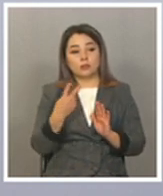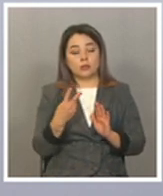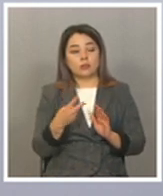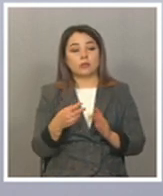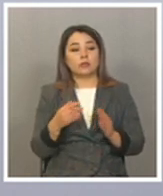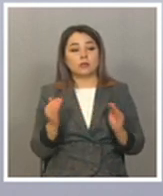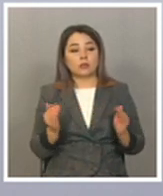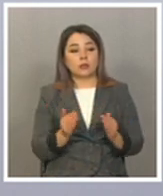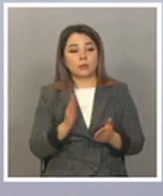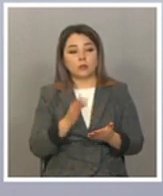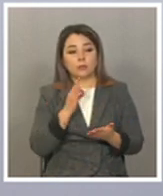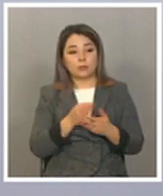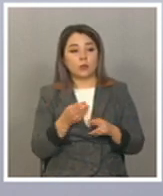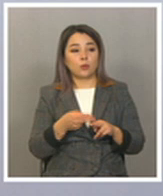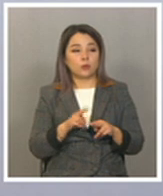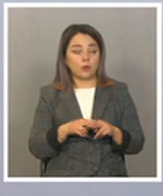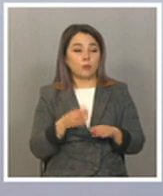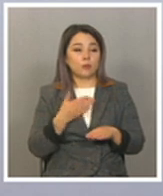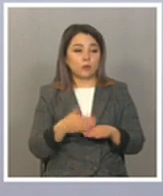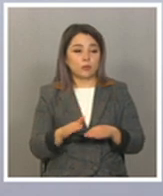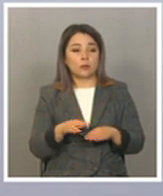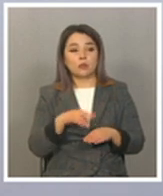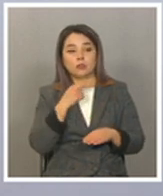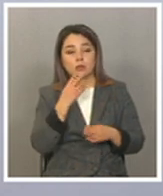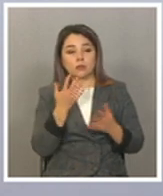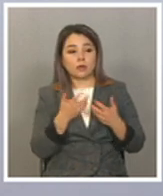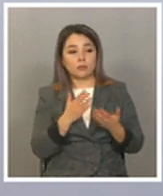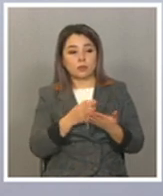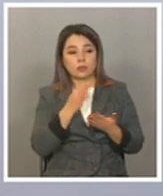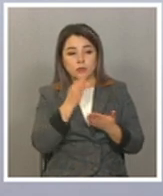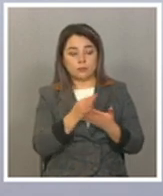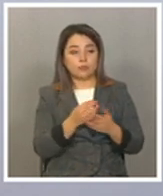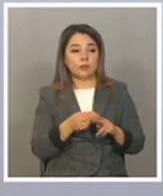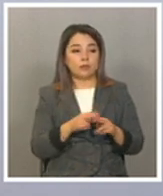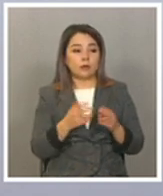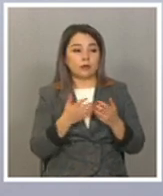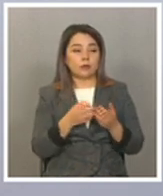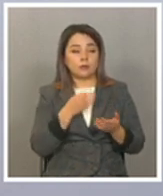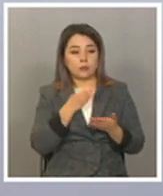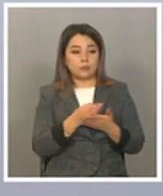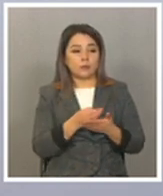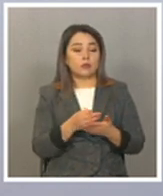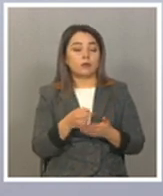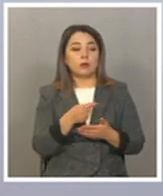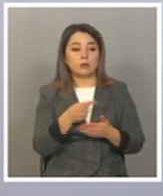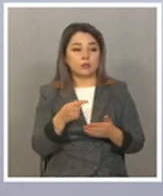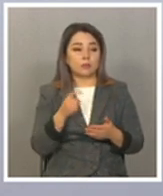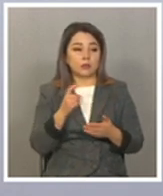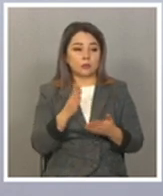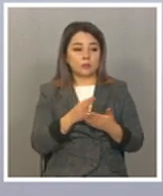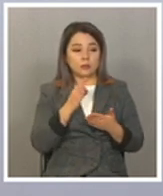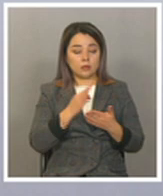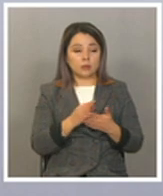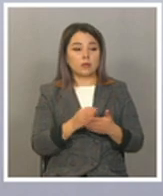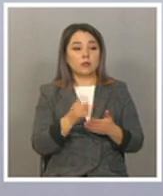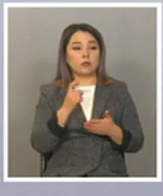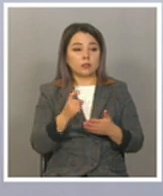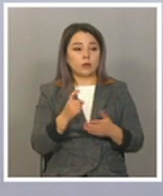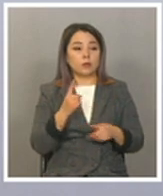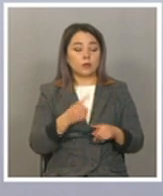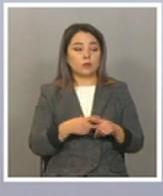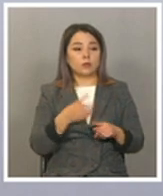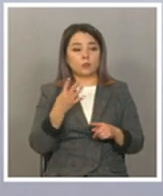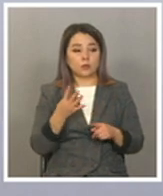болады. Осы бөлшекті табыңыз. Есеп шартына сәйкес, алымын x десек, бөлімі x